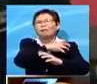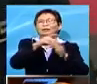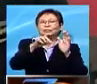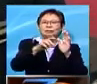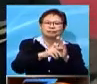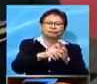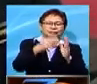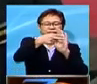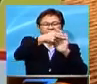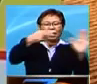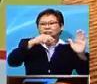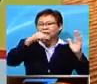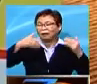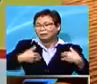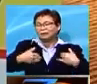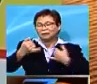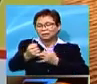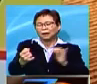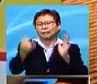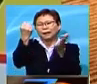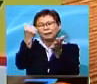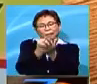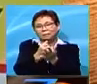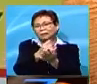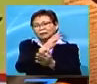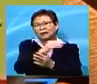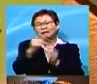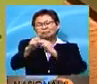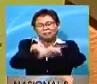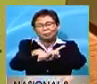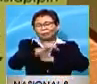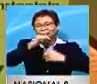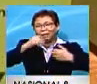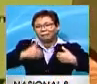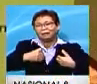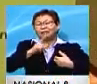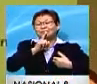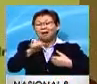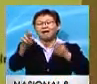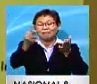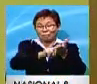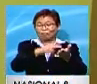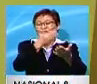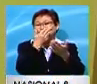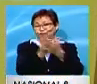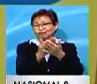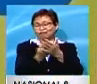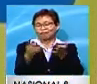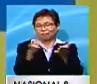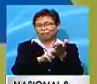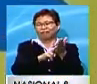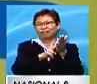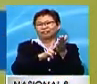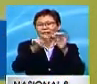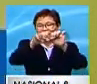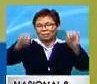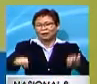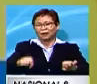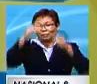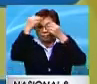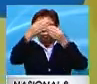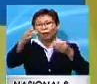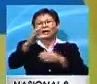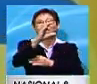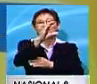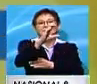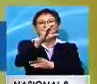seperti disenarai hitam Jabatan Imigresen dan saman serta memastikan rekod baik dalam sistem maklumat rujukan kredit